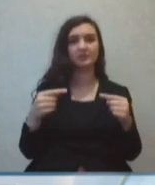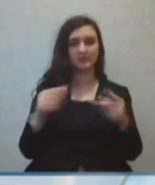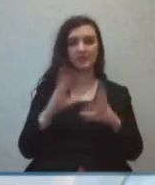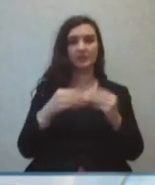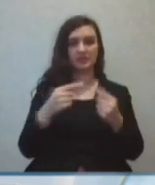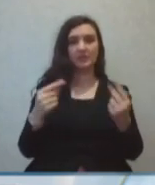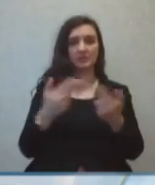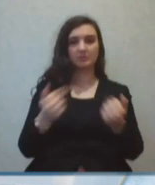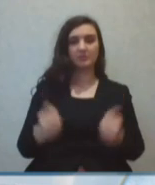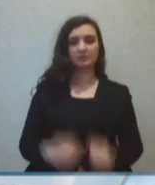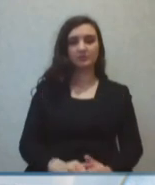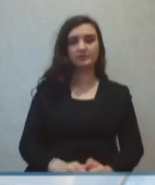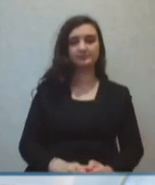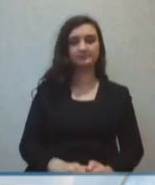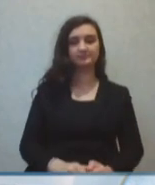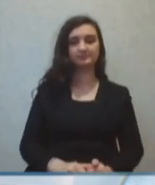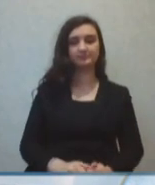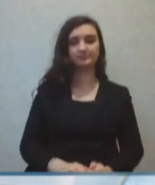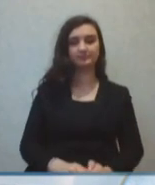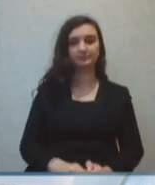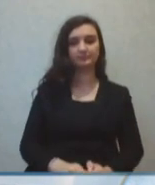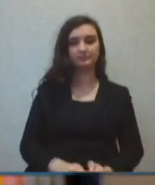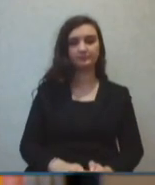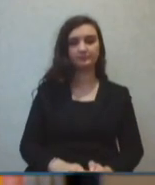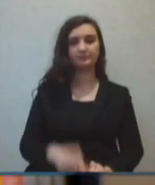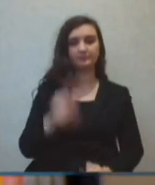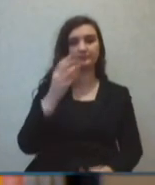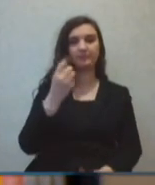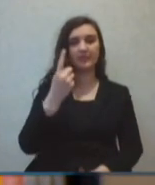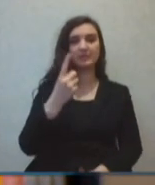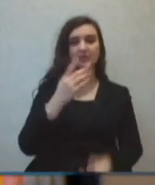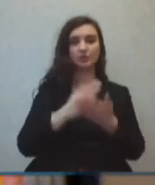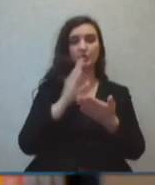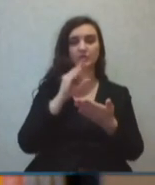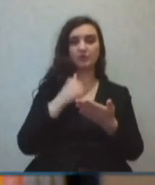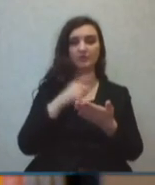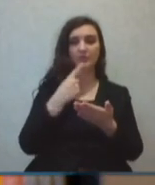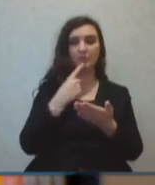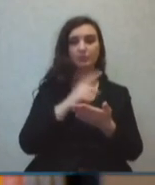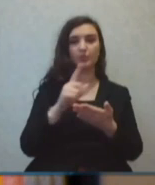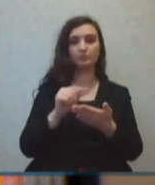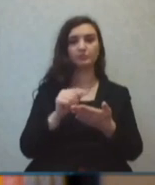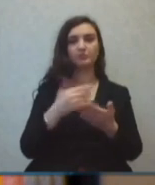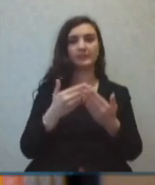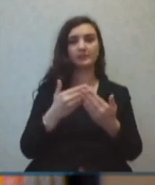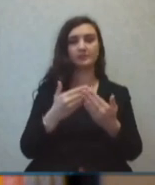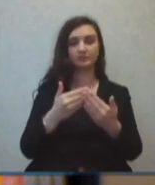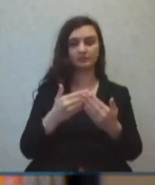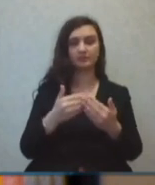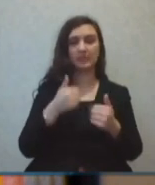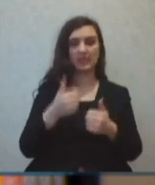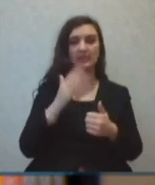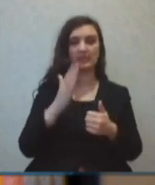სხვადასხვანაირი, რა თქმა უნდა, დანაკარგებია. ეხლა იცით, კიდევ ერთი მომენტია, როდესაც ჩვენ ვამბობდით, რომ მაგალითად